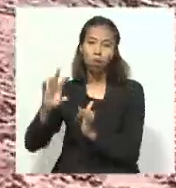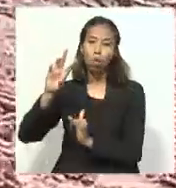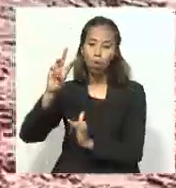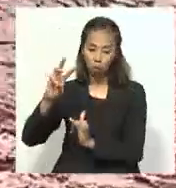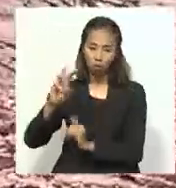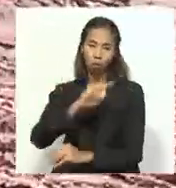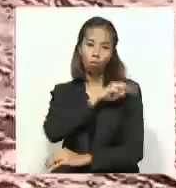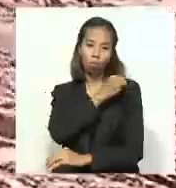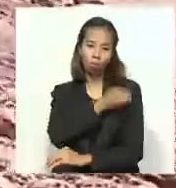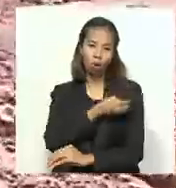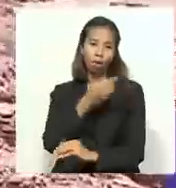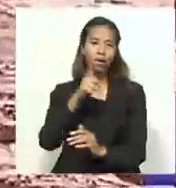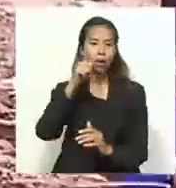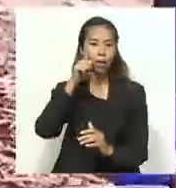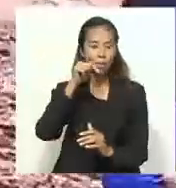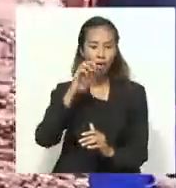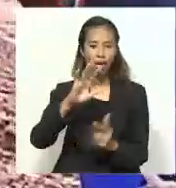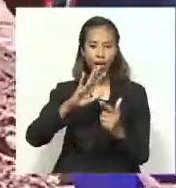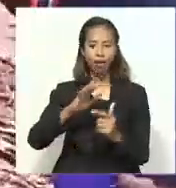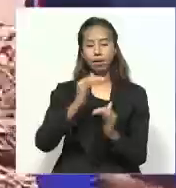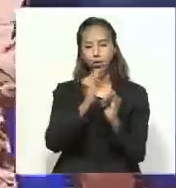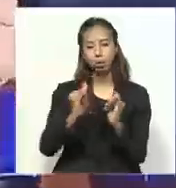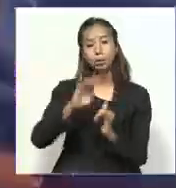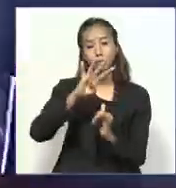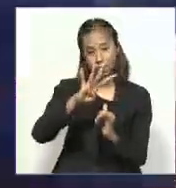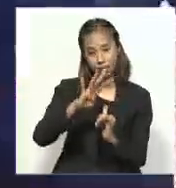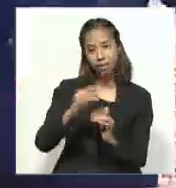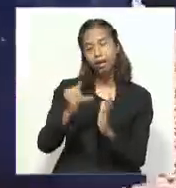นโรงพยาบาลแม่เสรียง4คนและโรงพยาบาลศรีสังว